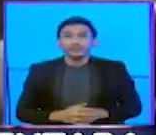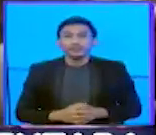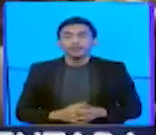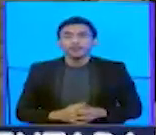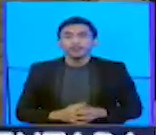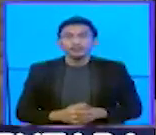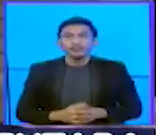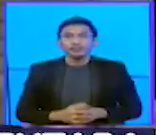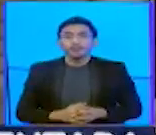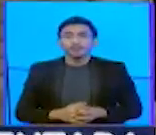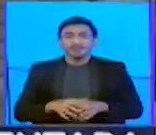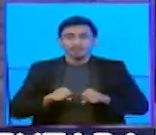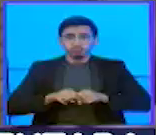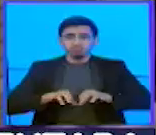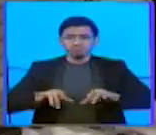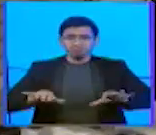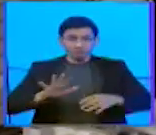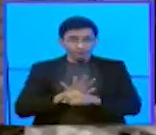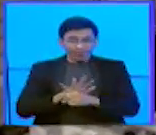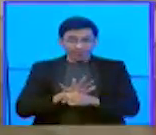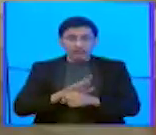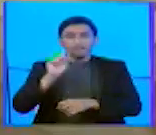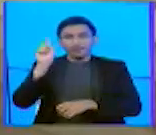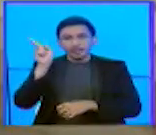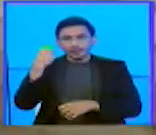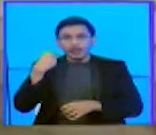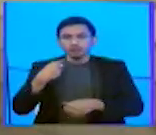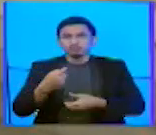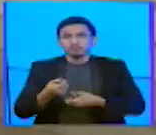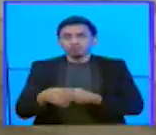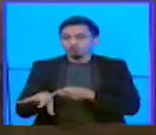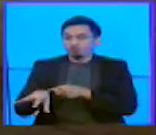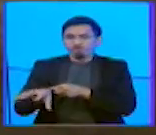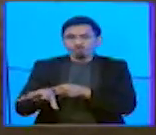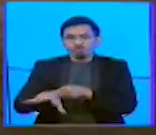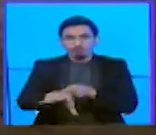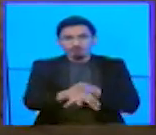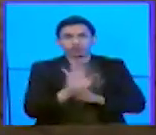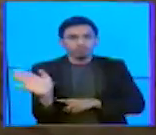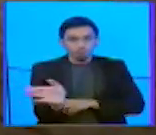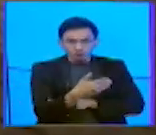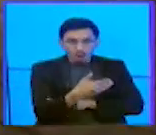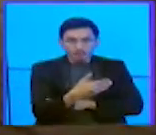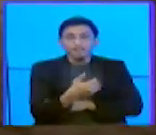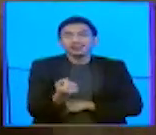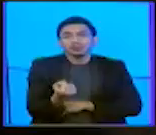Guna mencegah penyebaran COVID-19, Pemkot Madiun akan melakukan penyemprotan disinfektan di seluruh bangunan Pasar Besar Madiun.